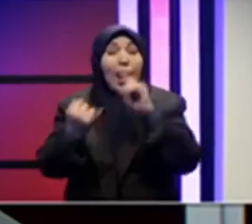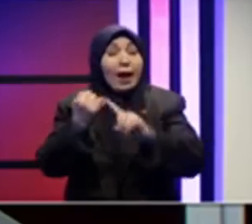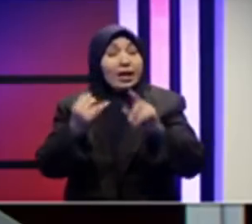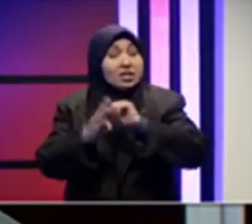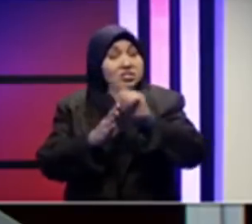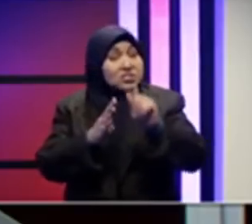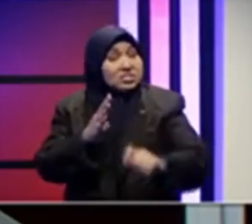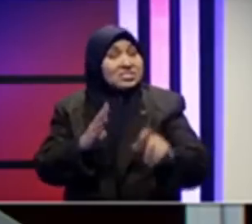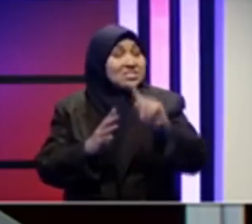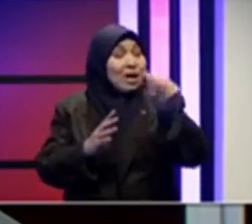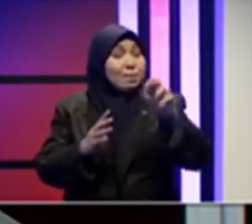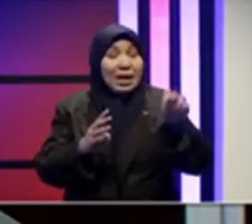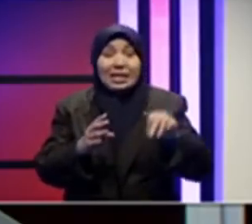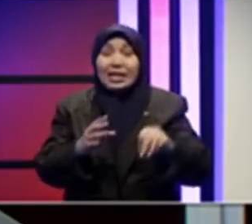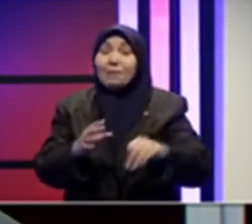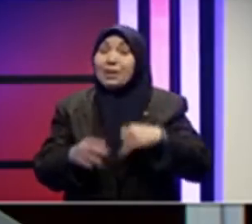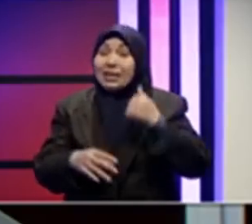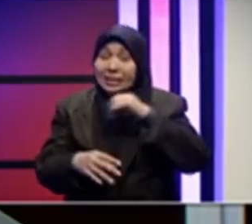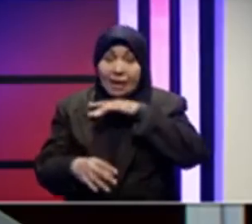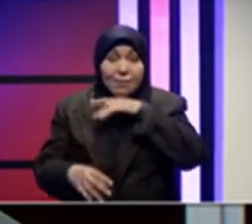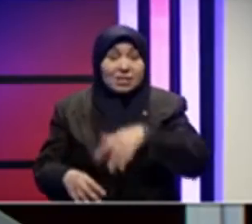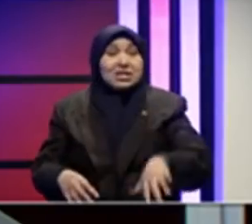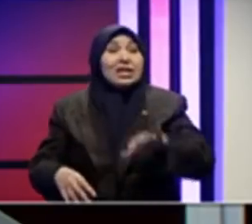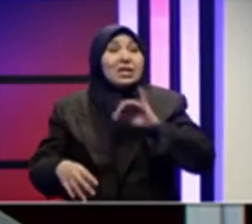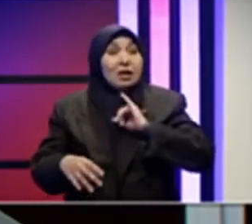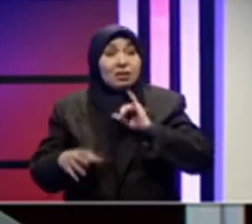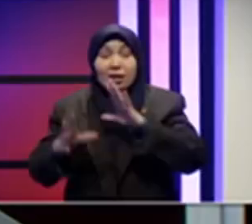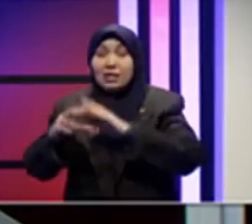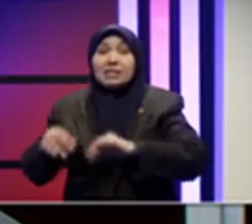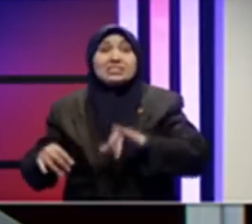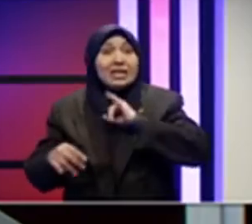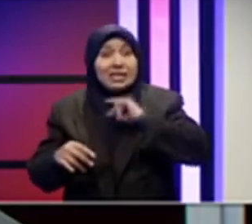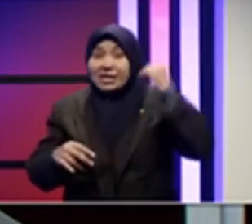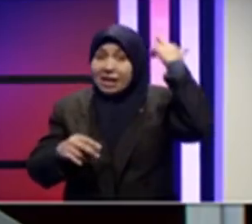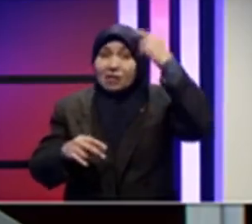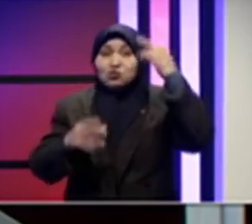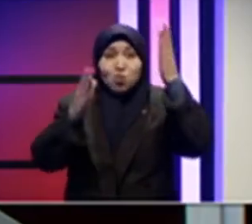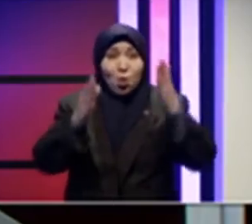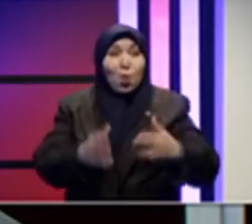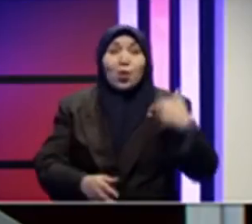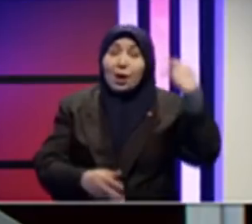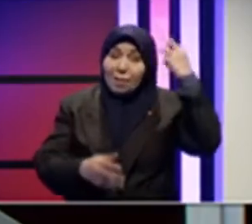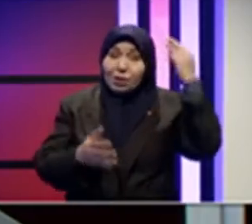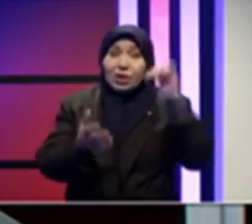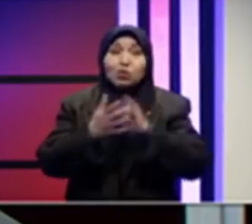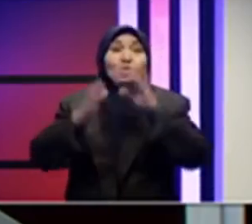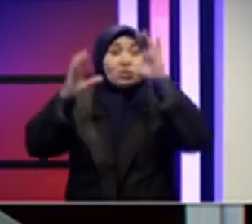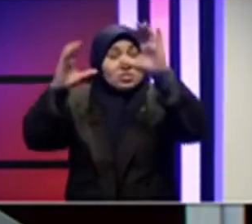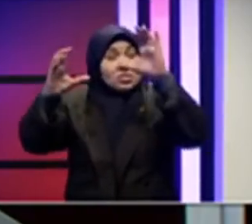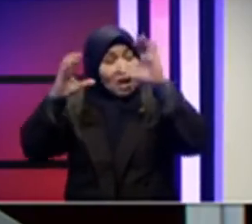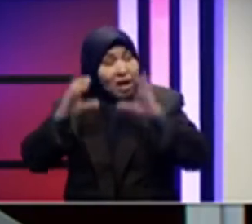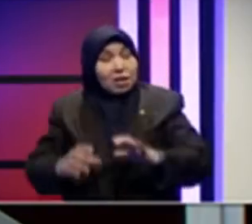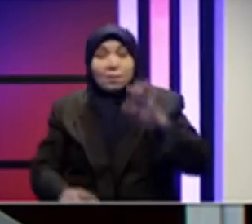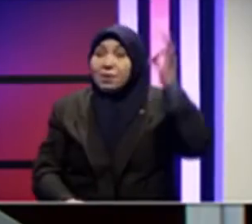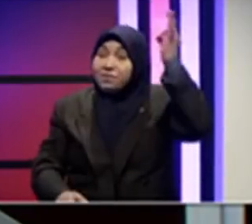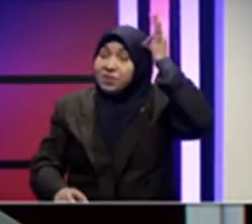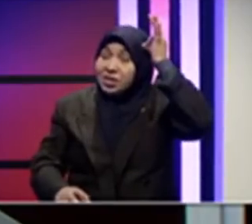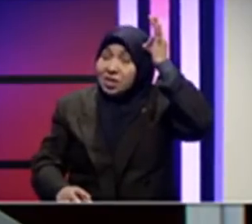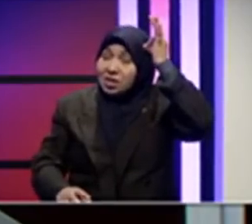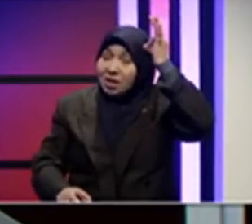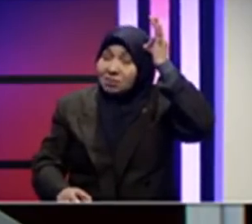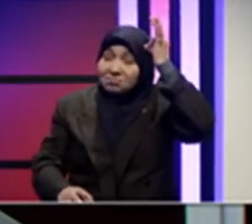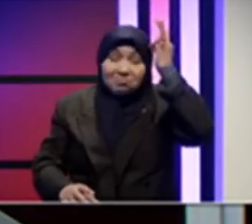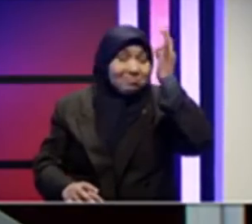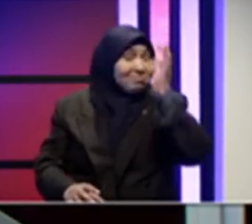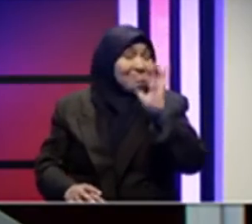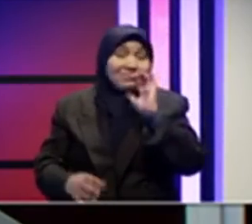Nabi Muhammad itu tak selesai untuk orang Melayu, sayalah rasul orang Melayu. Itu adalah cara berfikir yang tidak